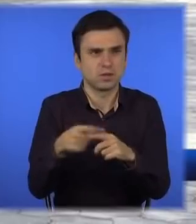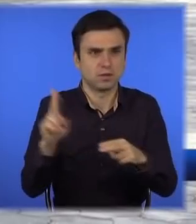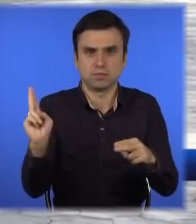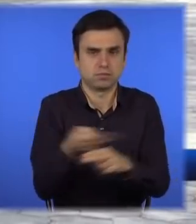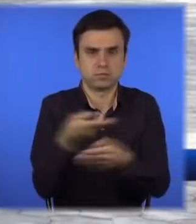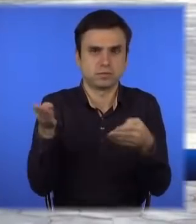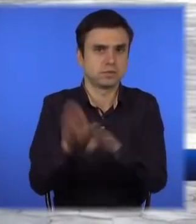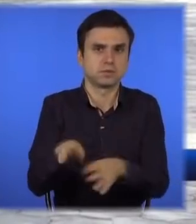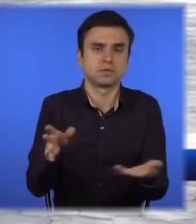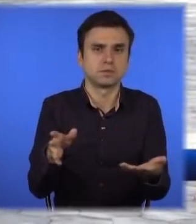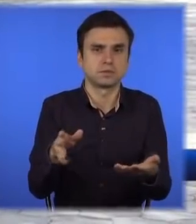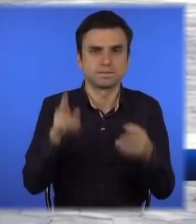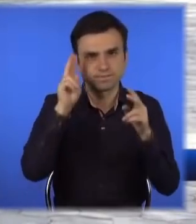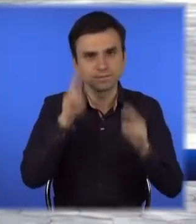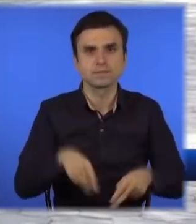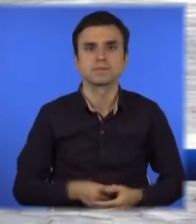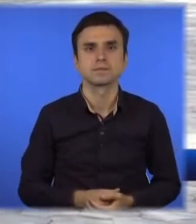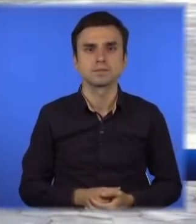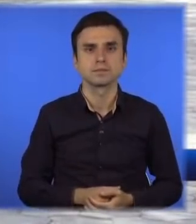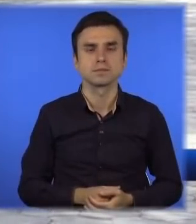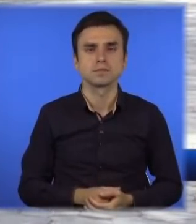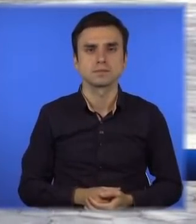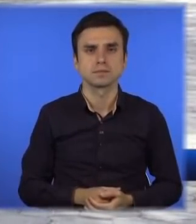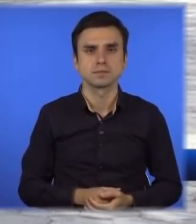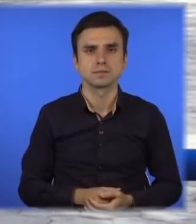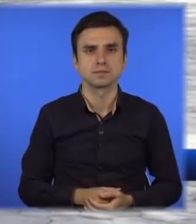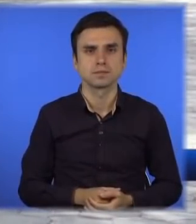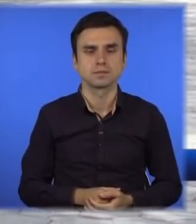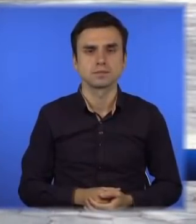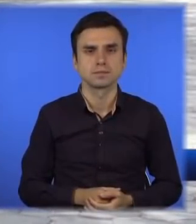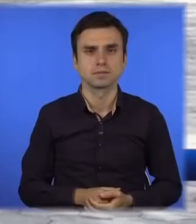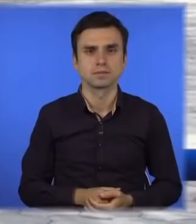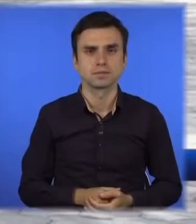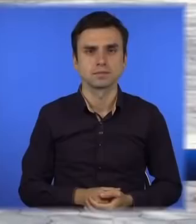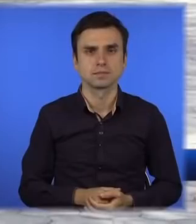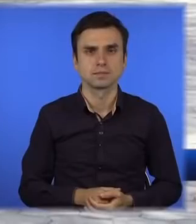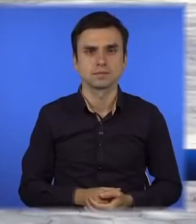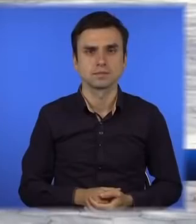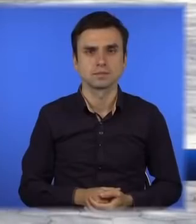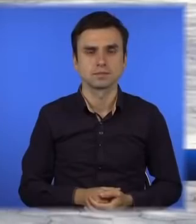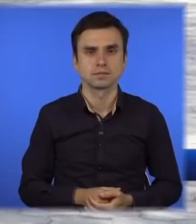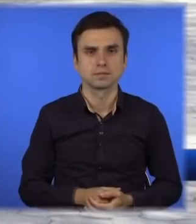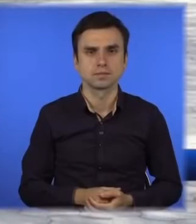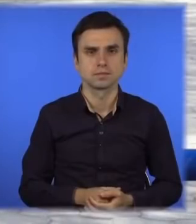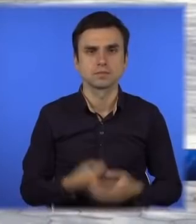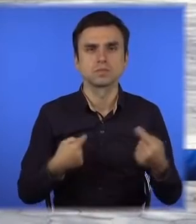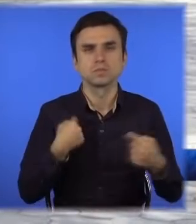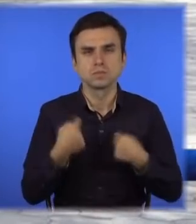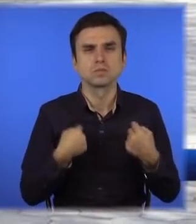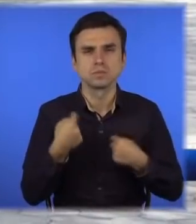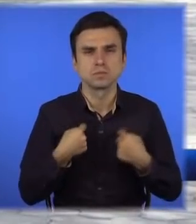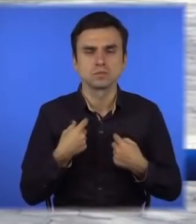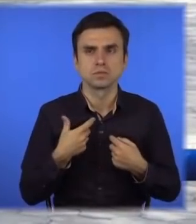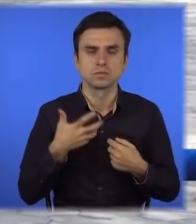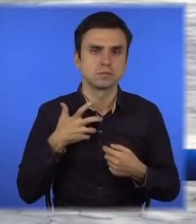тенами для людей, які будуть чекати транспорт. Но при этом сама ситуація, когда мы изучили документы, сама ситуация разделилась 50 на 50.